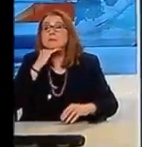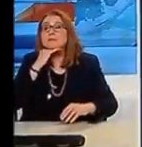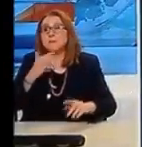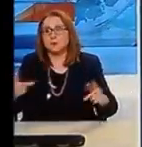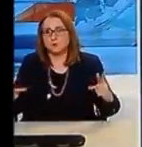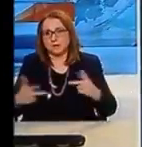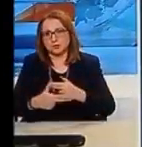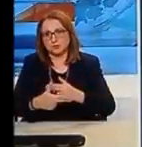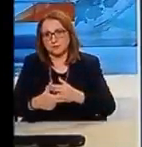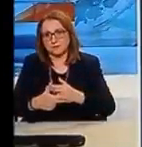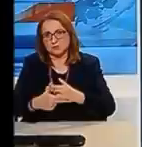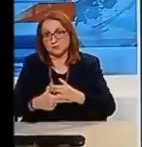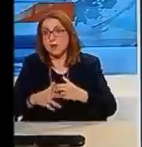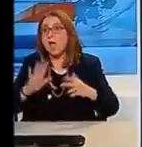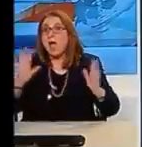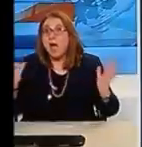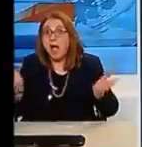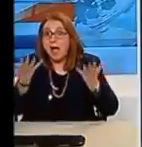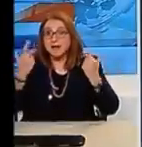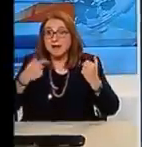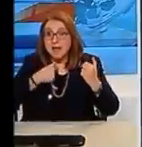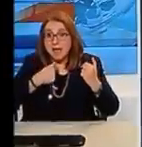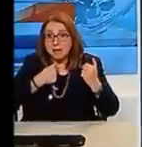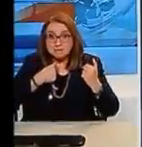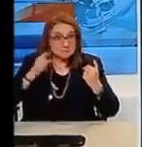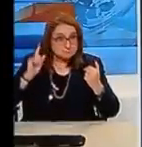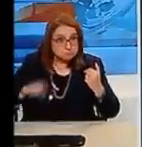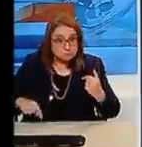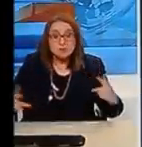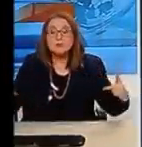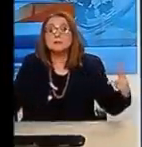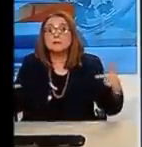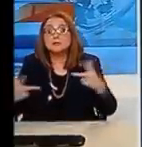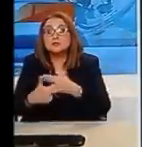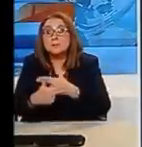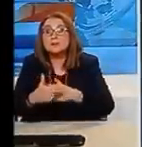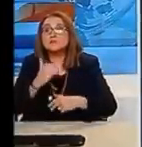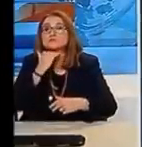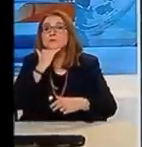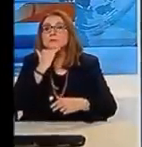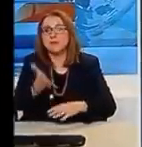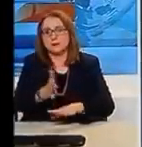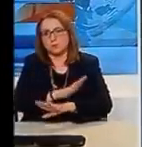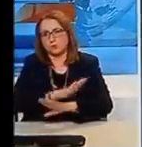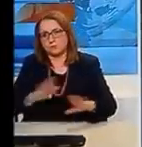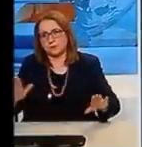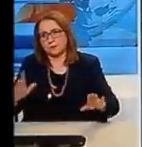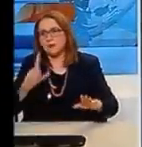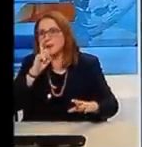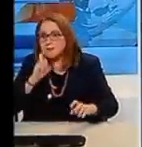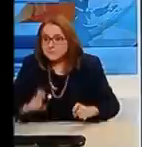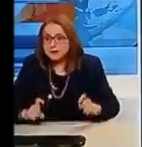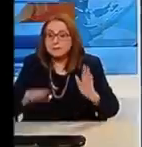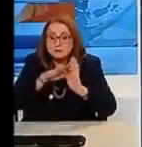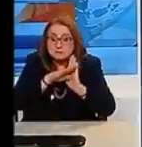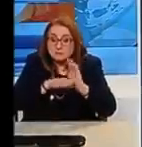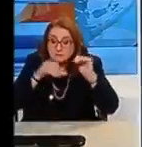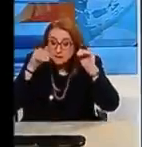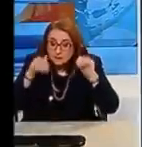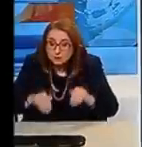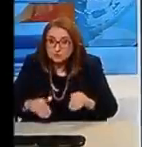διάδοση, αν δεν εφαρμόσουμε όλα όσα χρειάζονται. Η αυστηρή τήρηση των κανόνων θα κρίνει και θα καθορίσει το